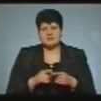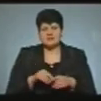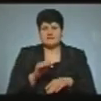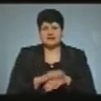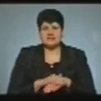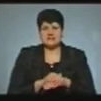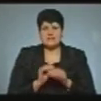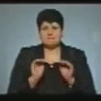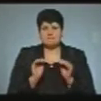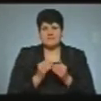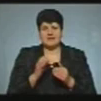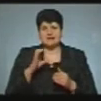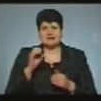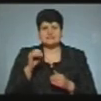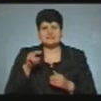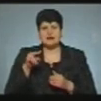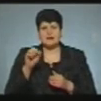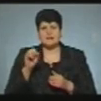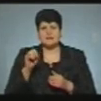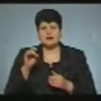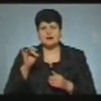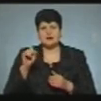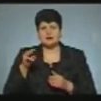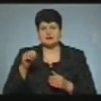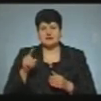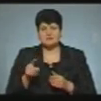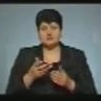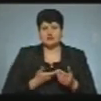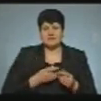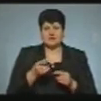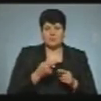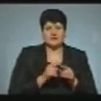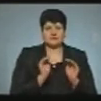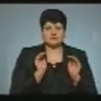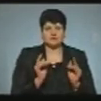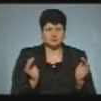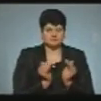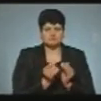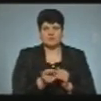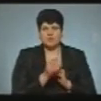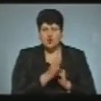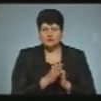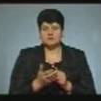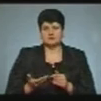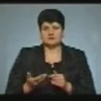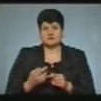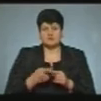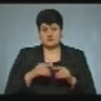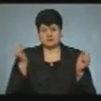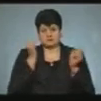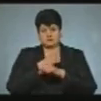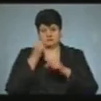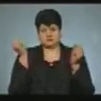такий мінімальний сепаратизм, де жителі Тернополя – це тільки Тернопіль, там жителі Тернопільського району – це ми дійдемо до абсурду. Знаєте,